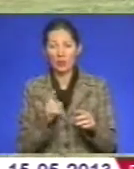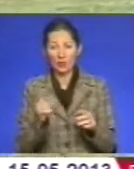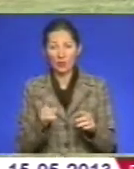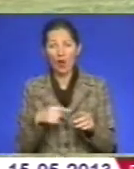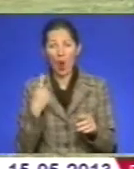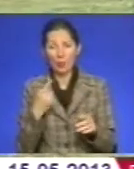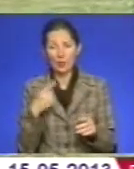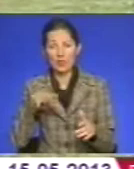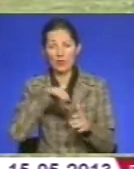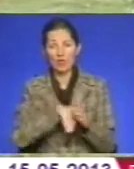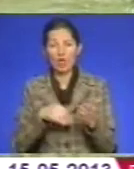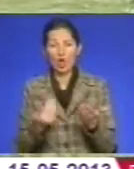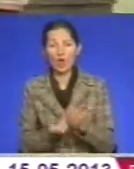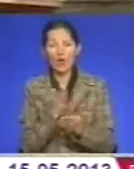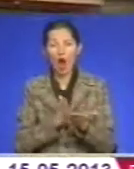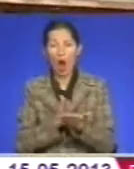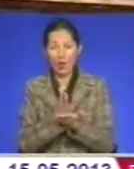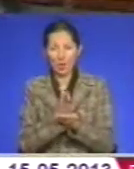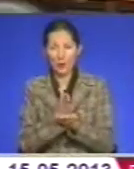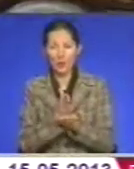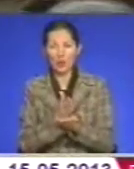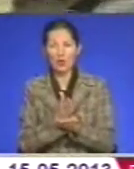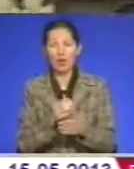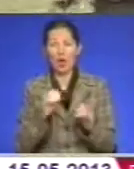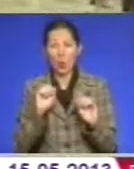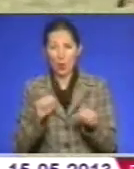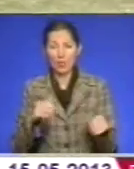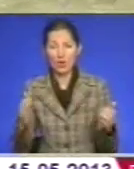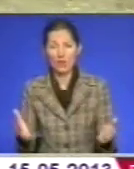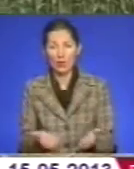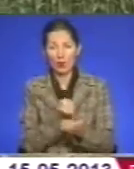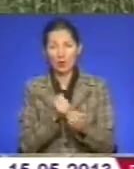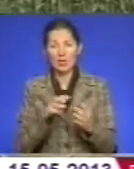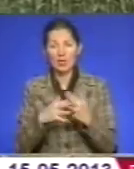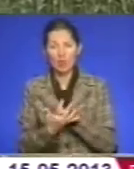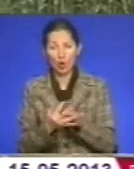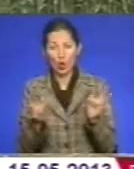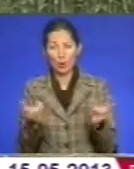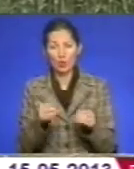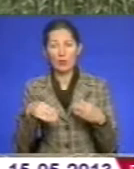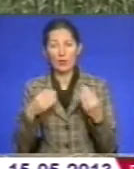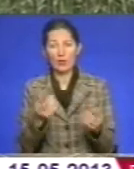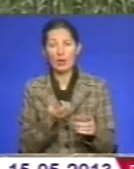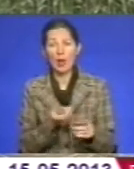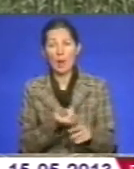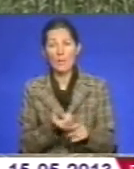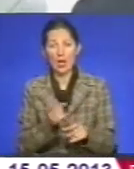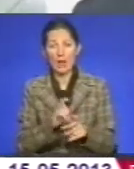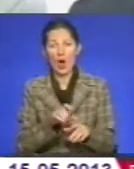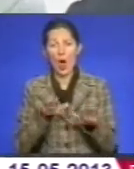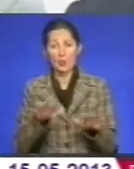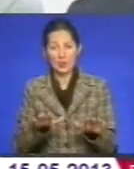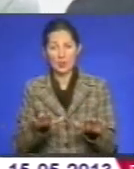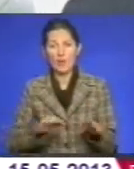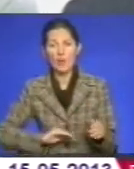великими господарствами найпевніше може порятувати село. І потрібно надавати перевагу саме місцевим агробізнесменам. Там,